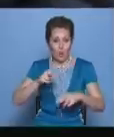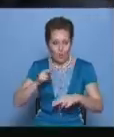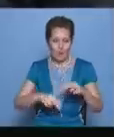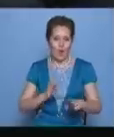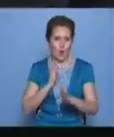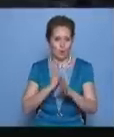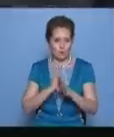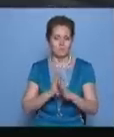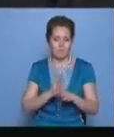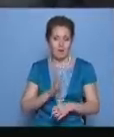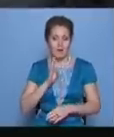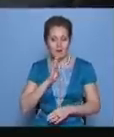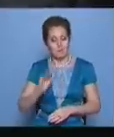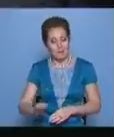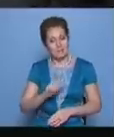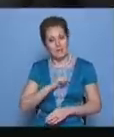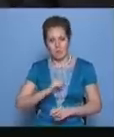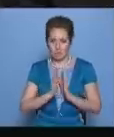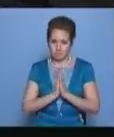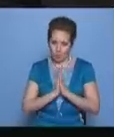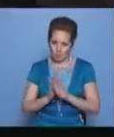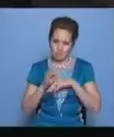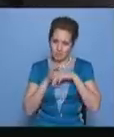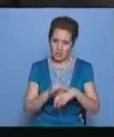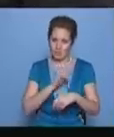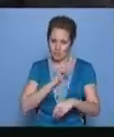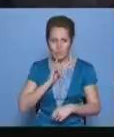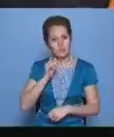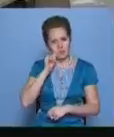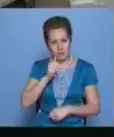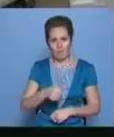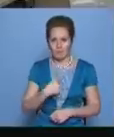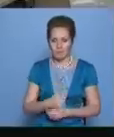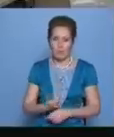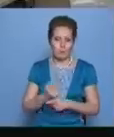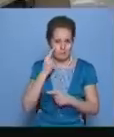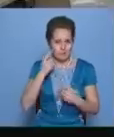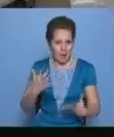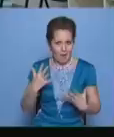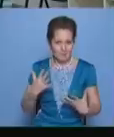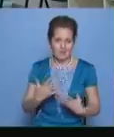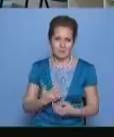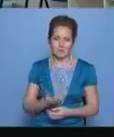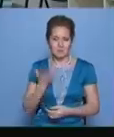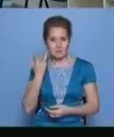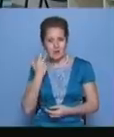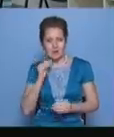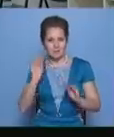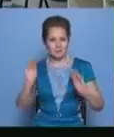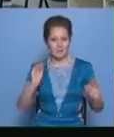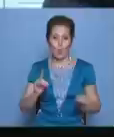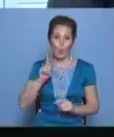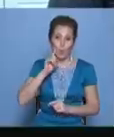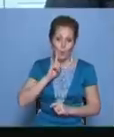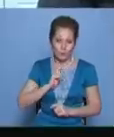теперь Маргарита сама просит маму и папу отвезти ее в сад прямо завтра. Ярко, красочно, уютно, да. Нас удивило то, что даже